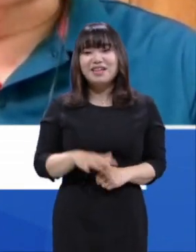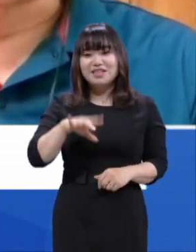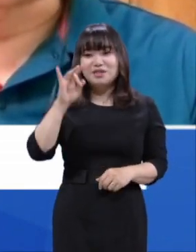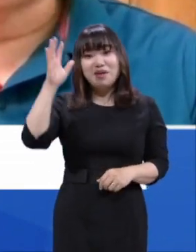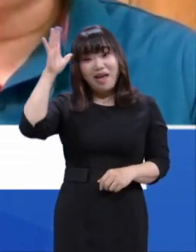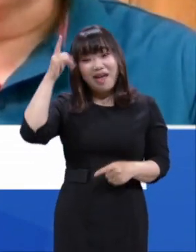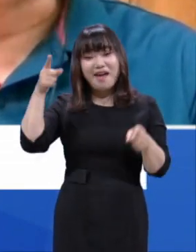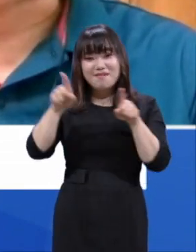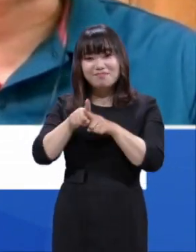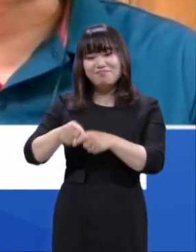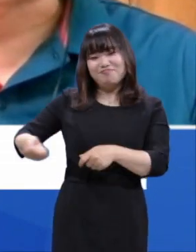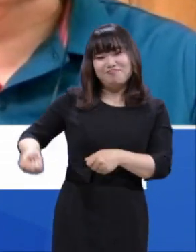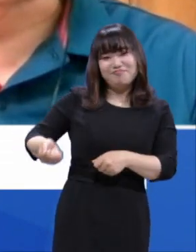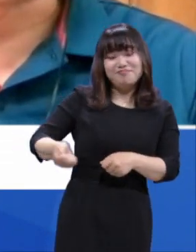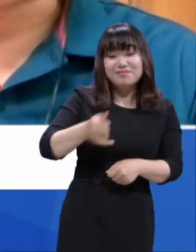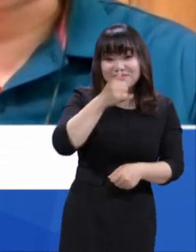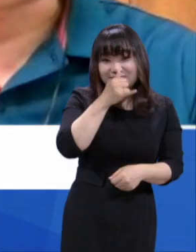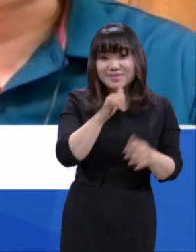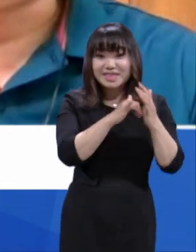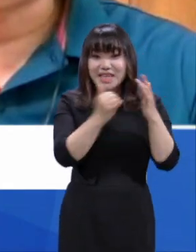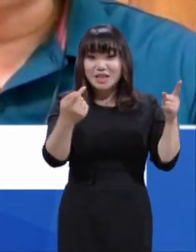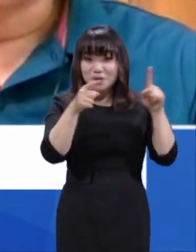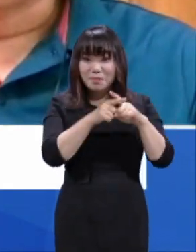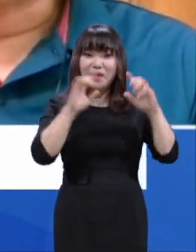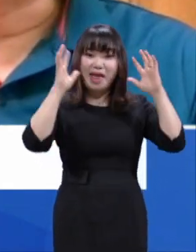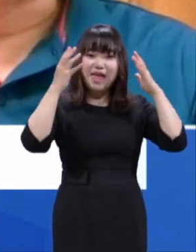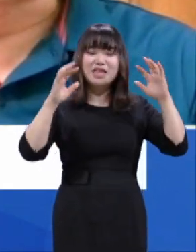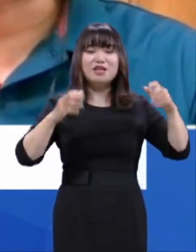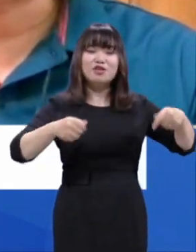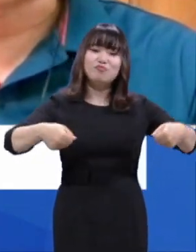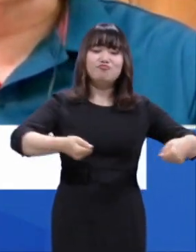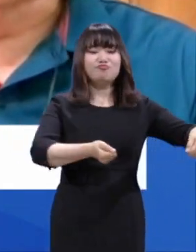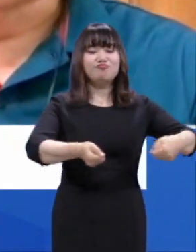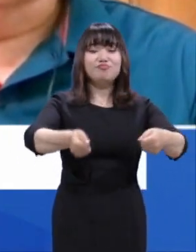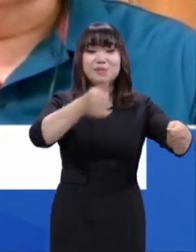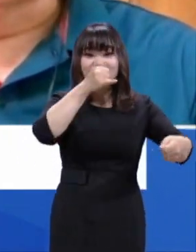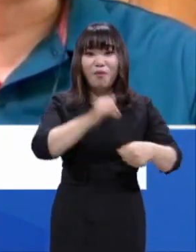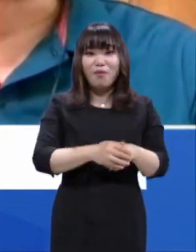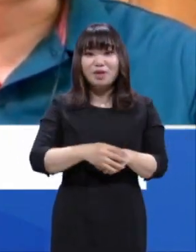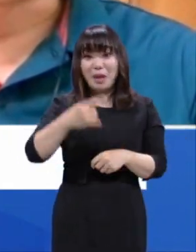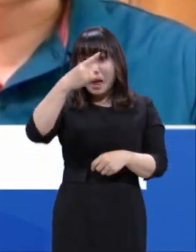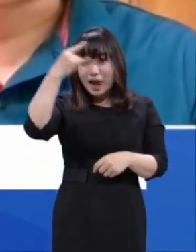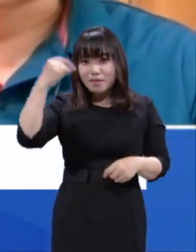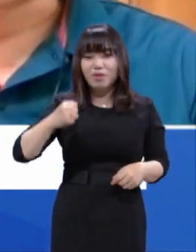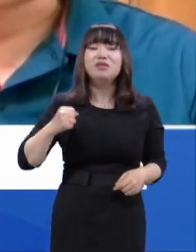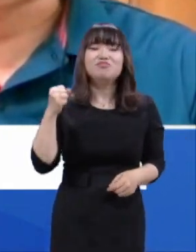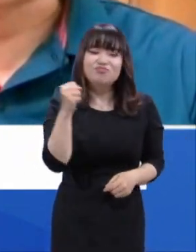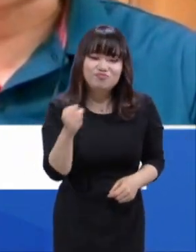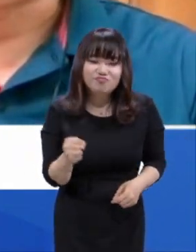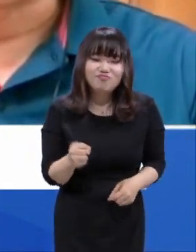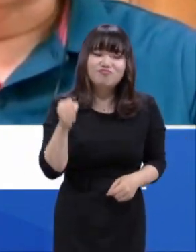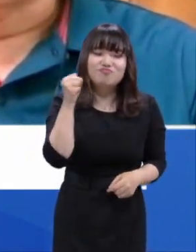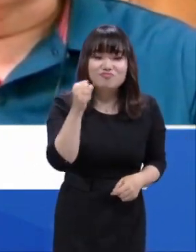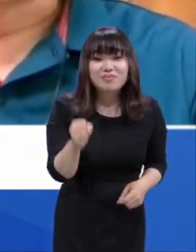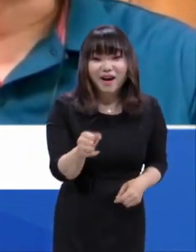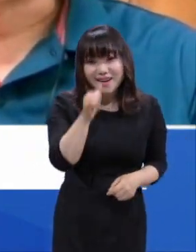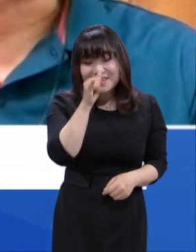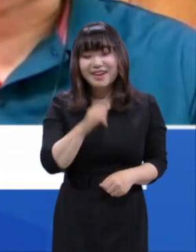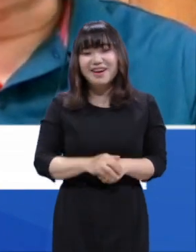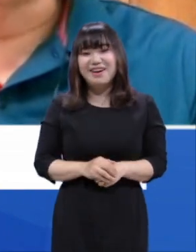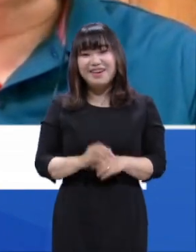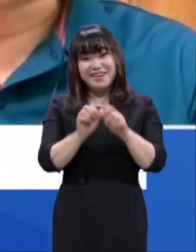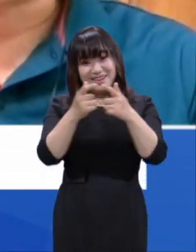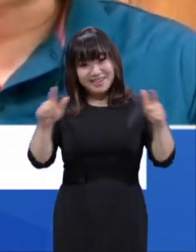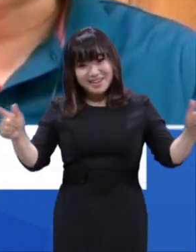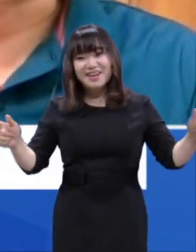반려견도 데리고 오시고 가족들 유모차를 끌고 하물며 지팡이 짚고 그 길을 걷는 어르신들까지